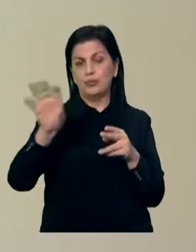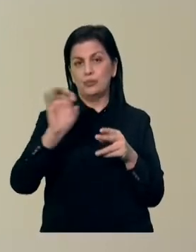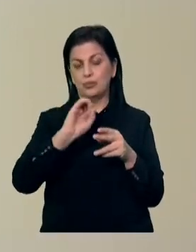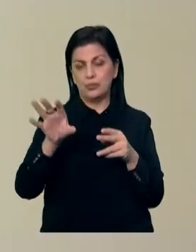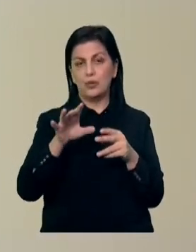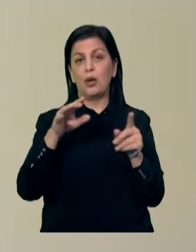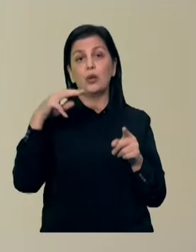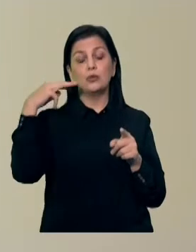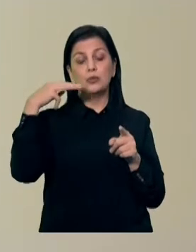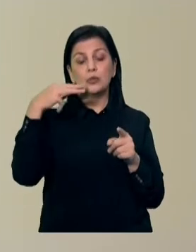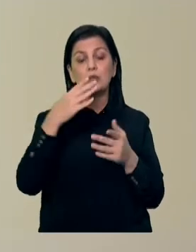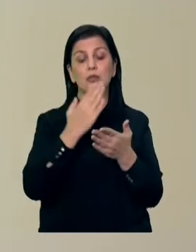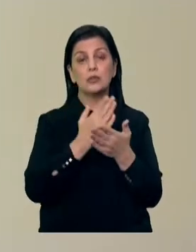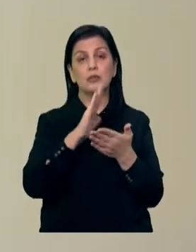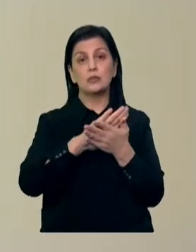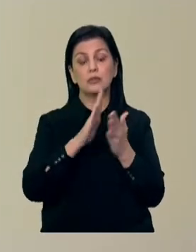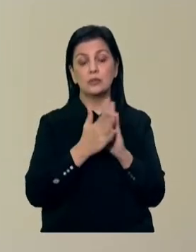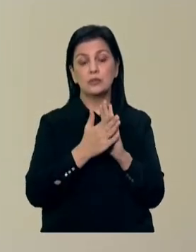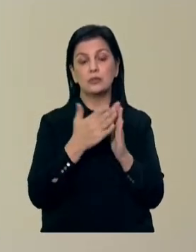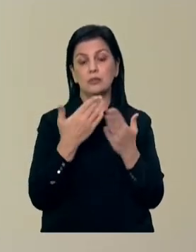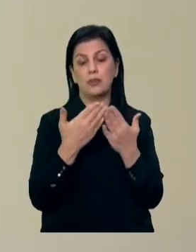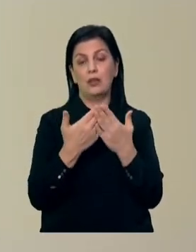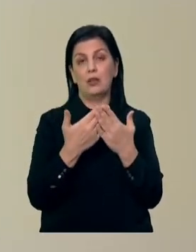var. Taksicilər genellikle